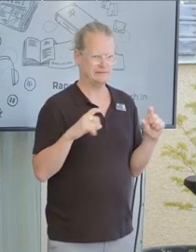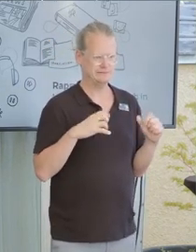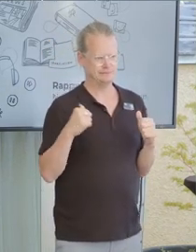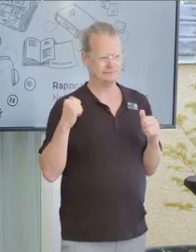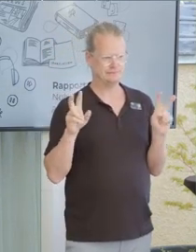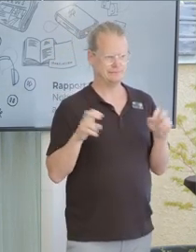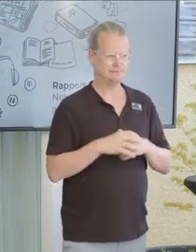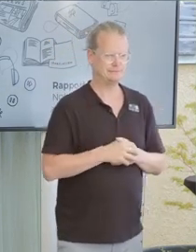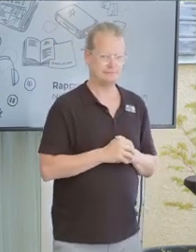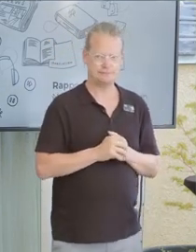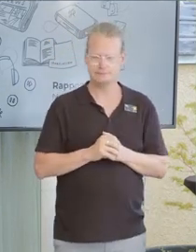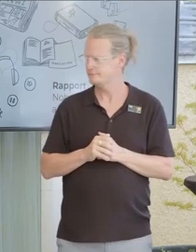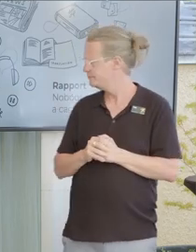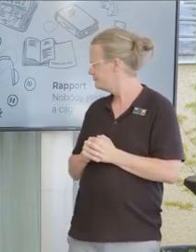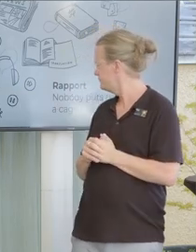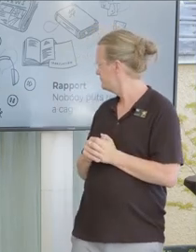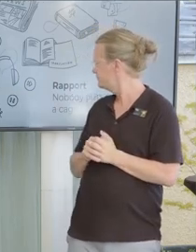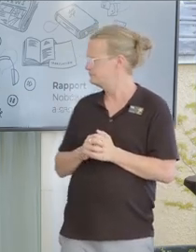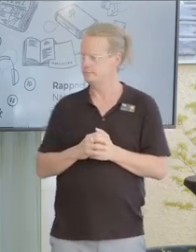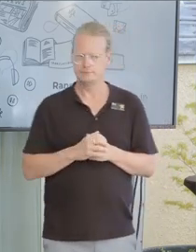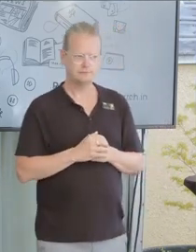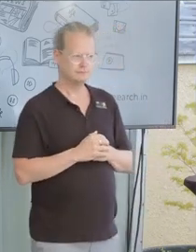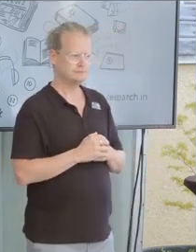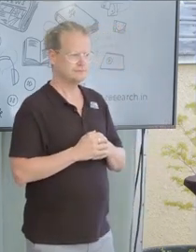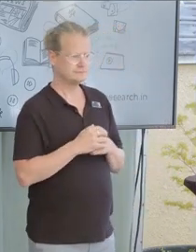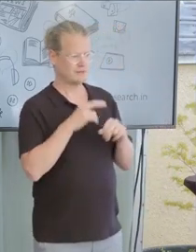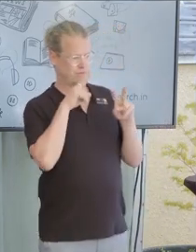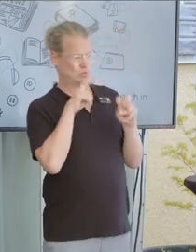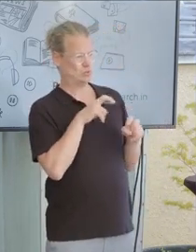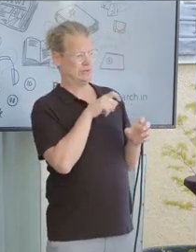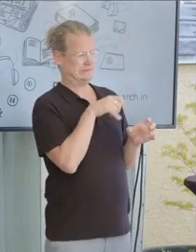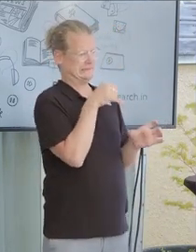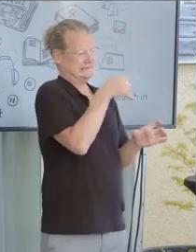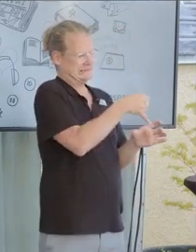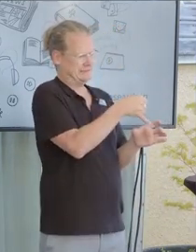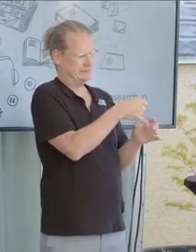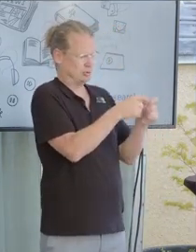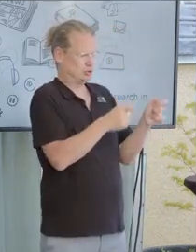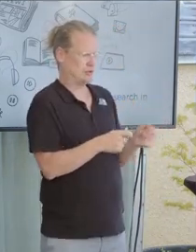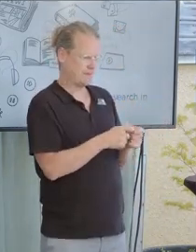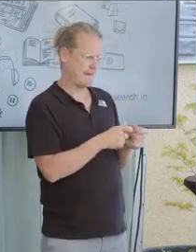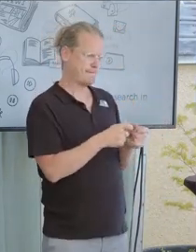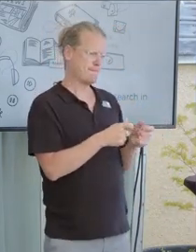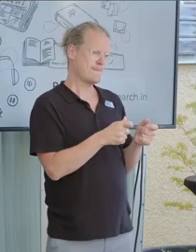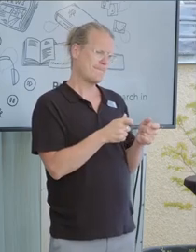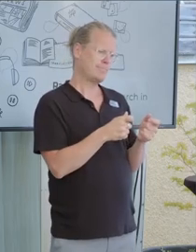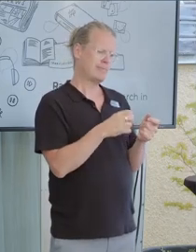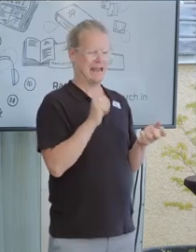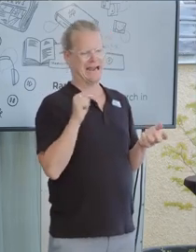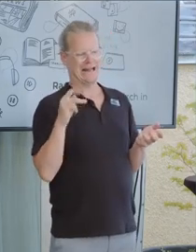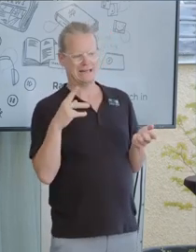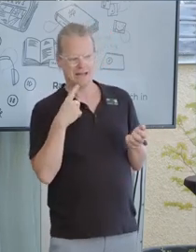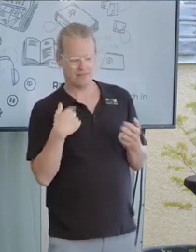vad lyfter liksom forskarna upp i den här? Jag tycker det var spännande att se när vi tog fram den rapporten att vi pratade